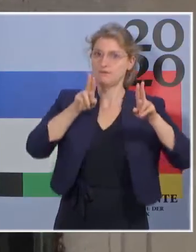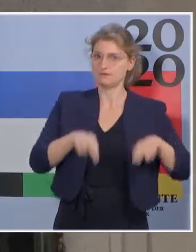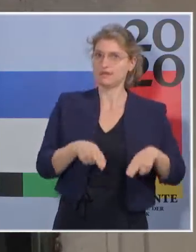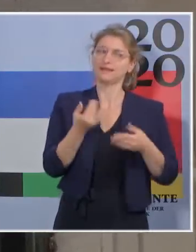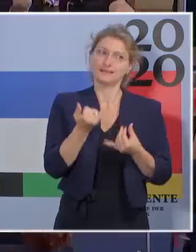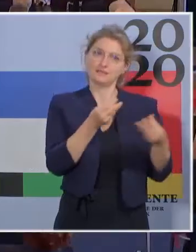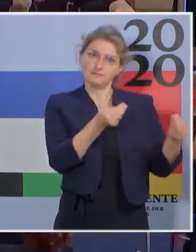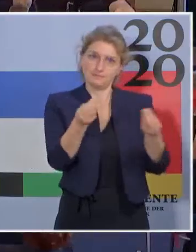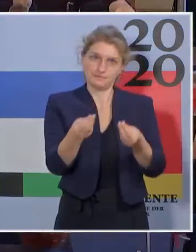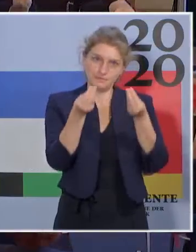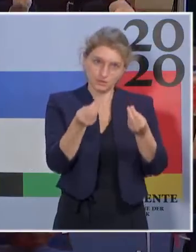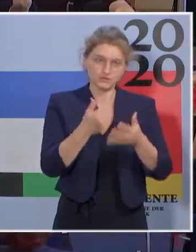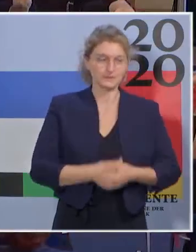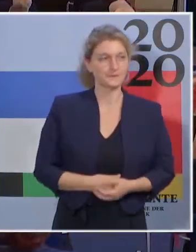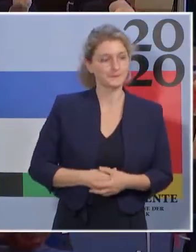bitten.